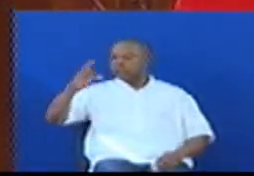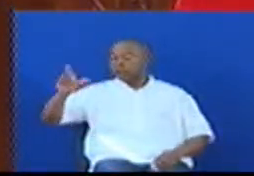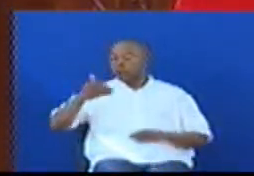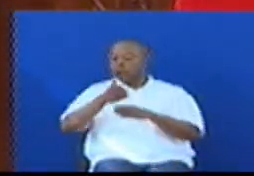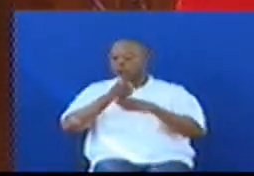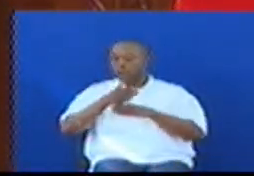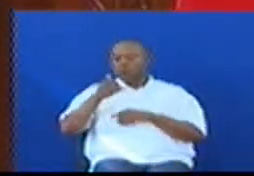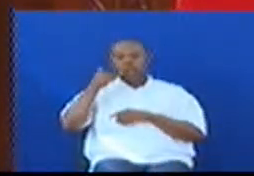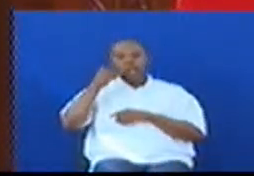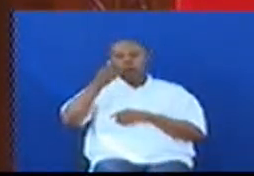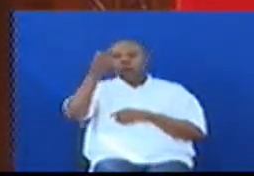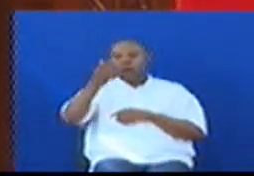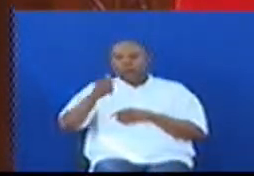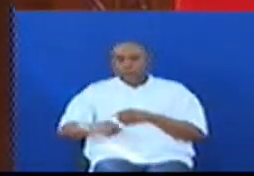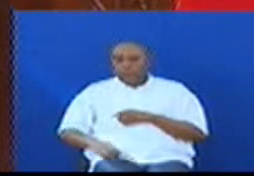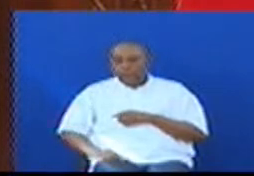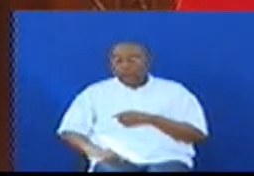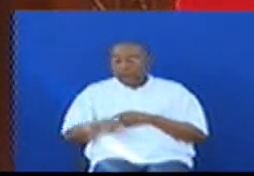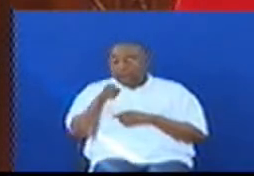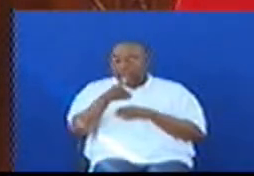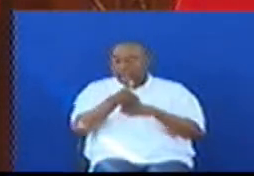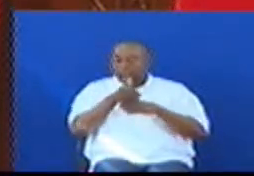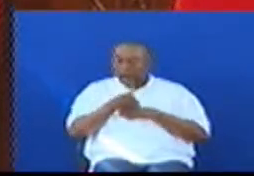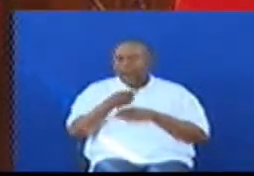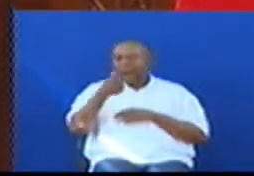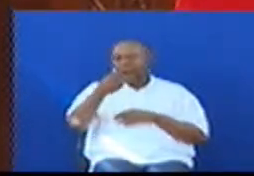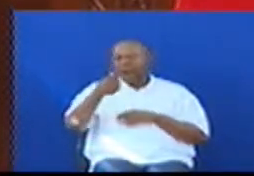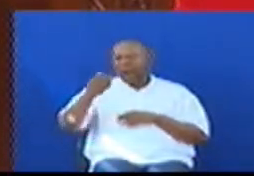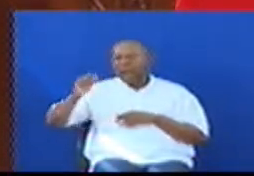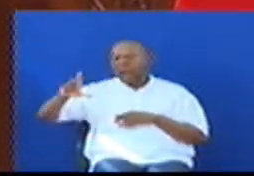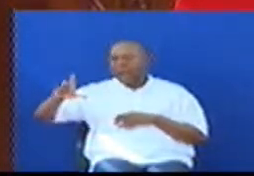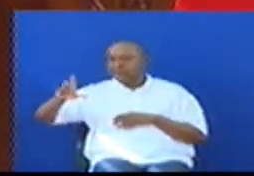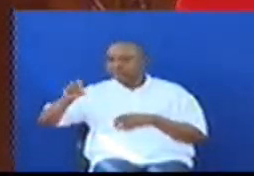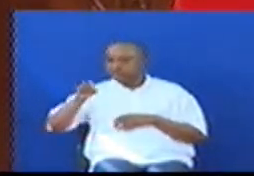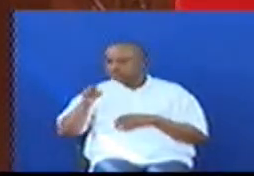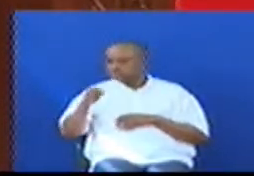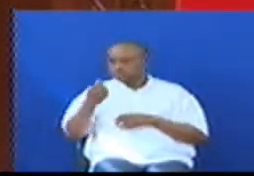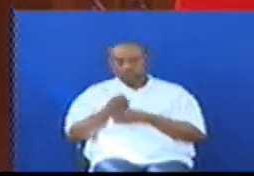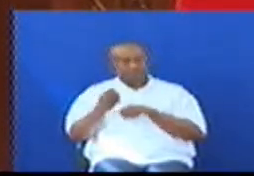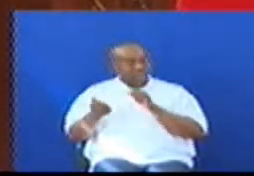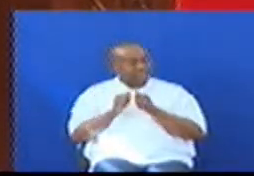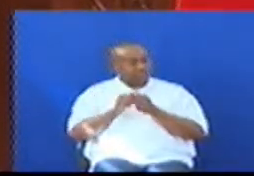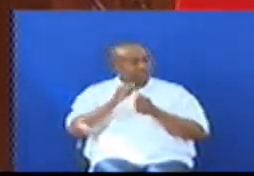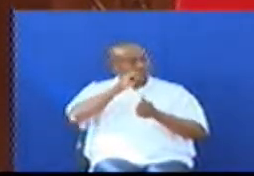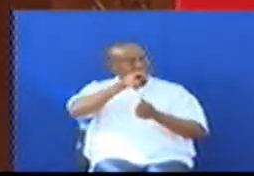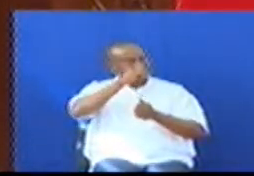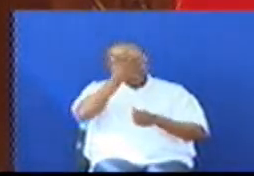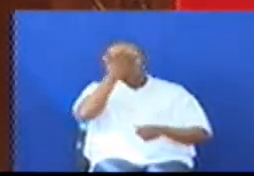Mheshimiwa Speaker, TTCL wamefanya kitendo kimoja cha aibu sana.